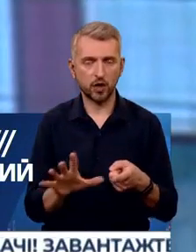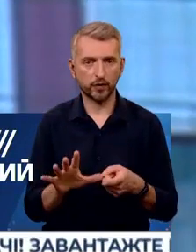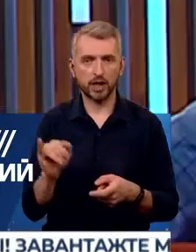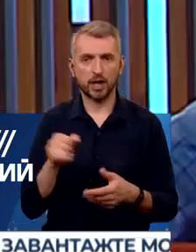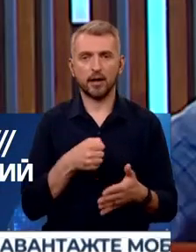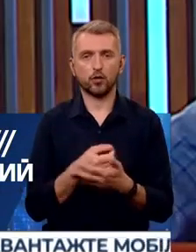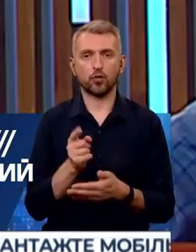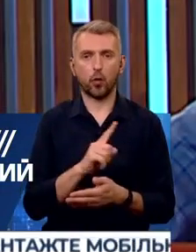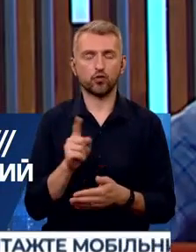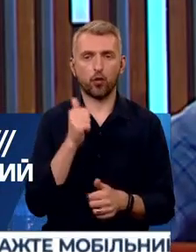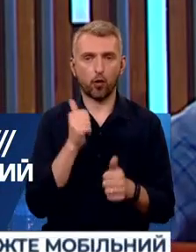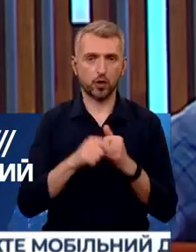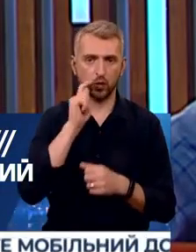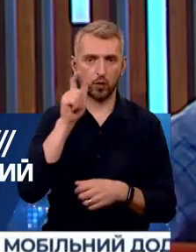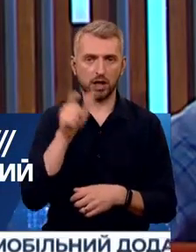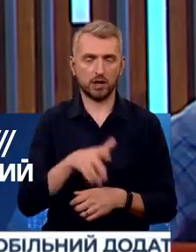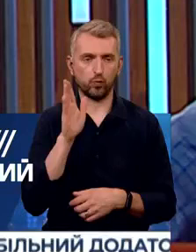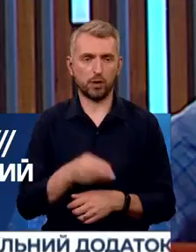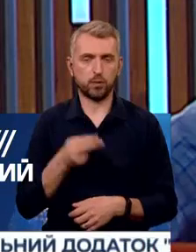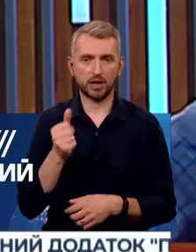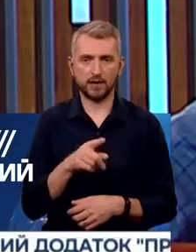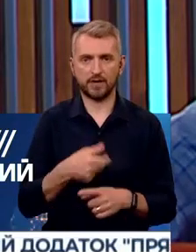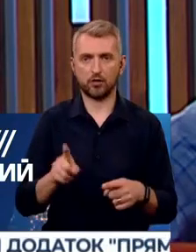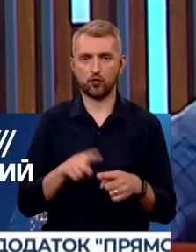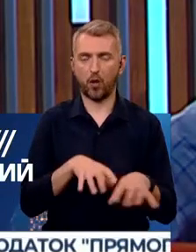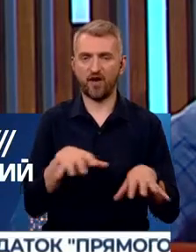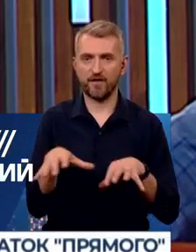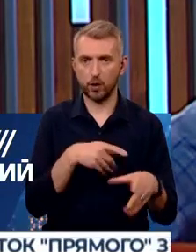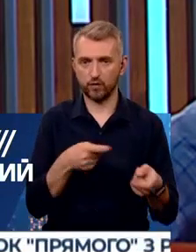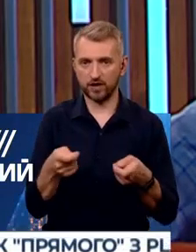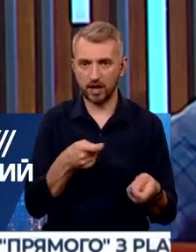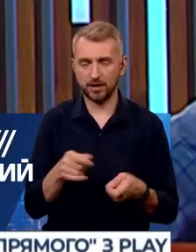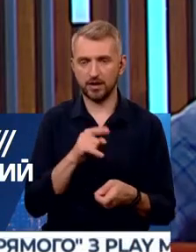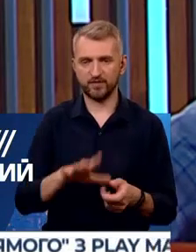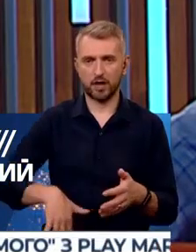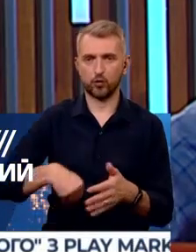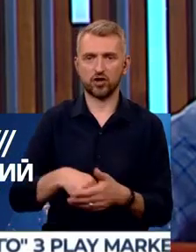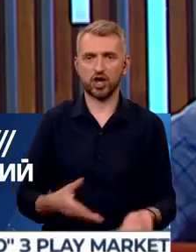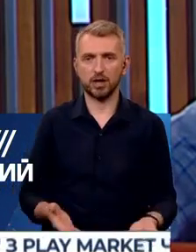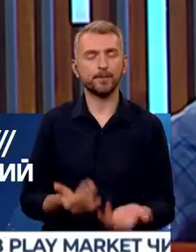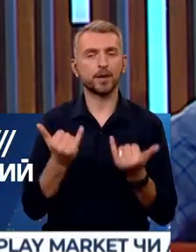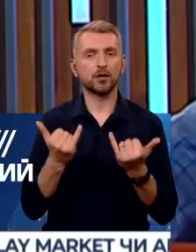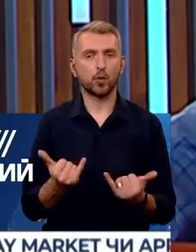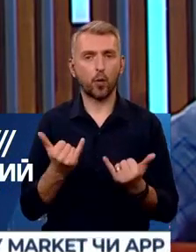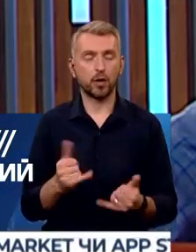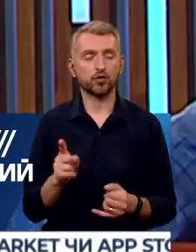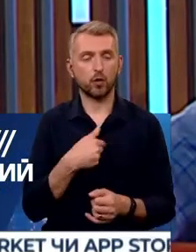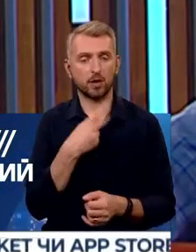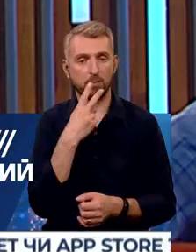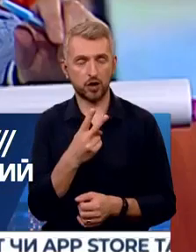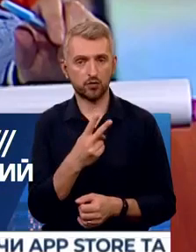і до того, що кожен українець буде платити за цю аферу влади із власної кишені. Сьогодні, що ми